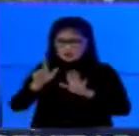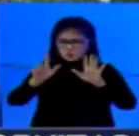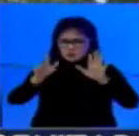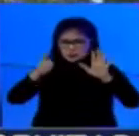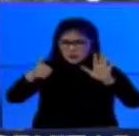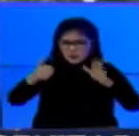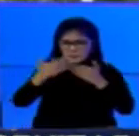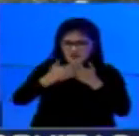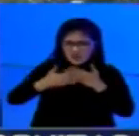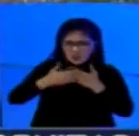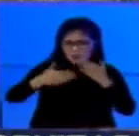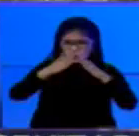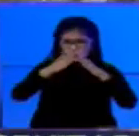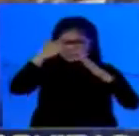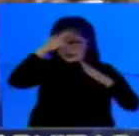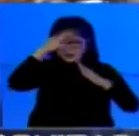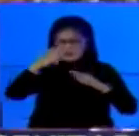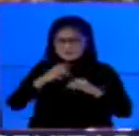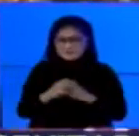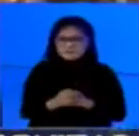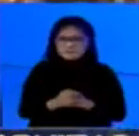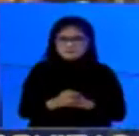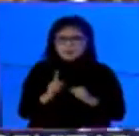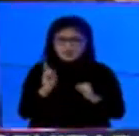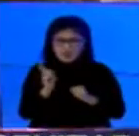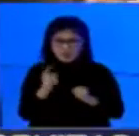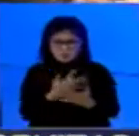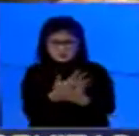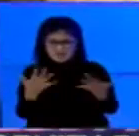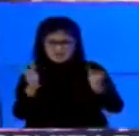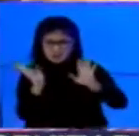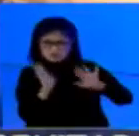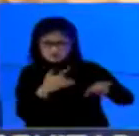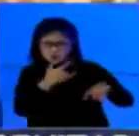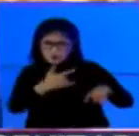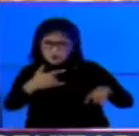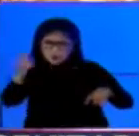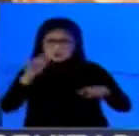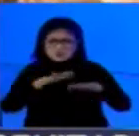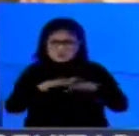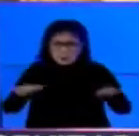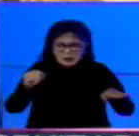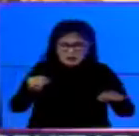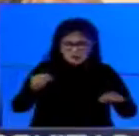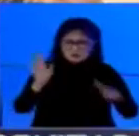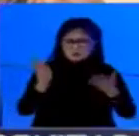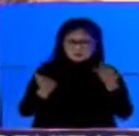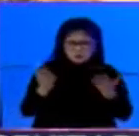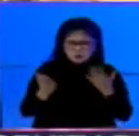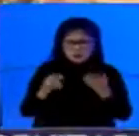dalam perawatan di rumah sakit. Jika warga terus menanamkan sikap acuh tak acuh terhadap protokol kesehatan, bukan tak mungkin